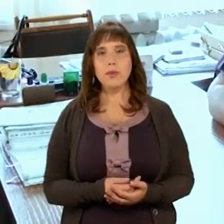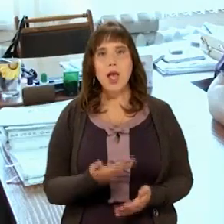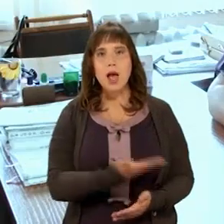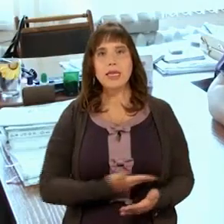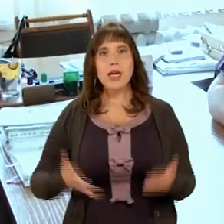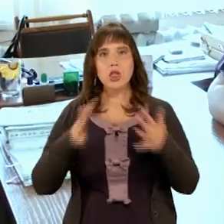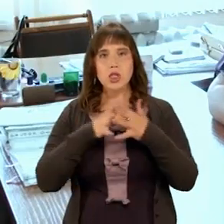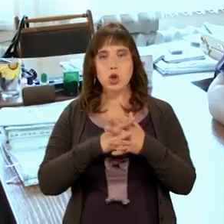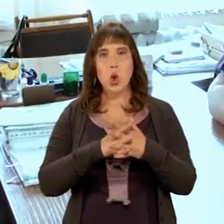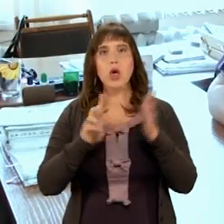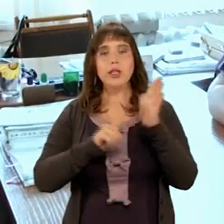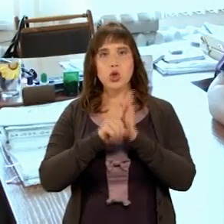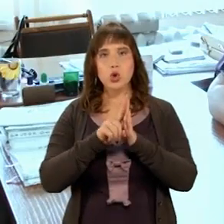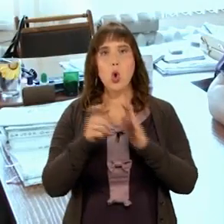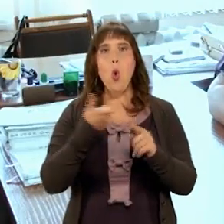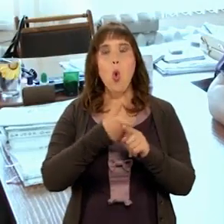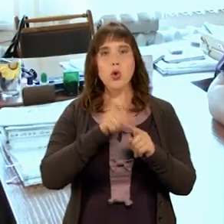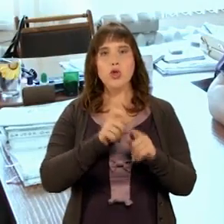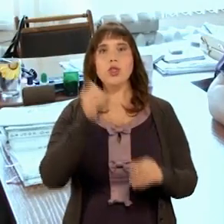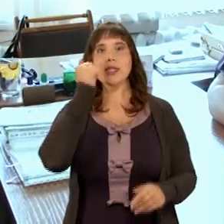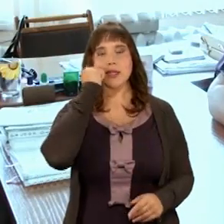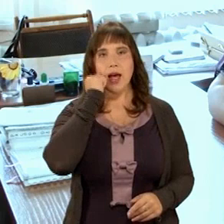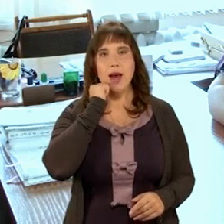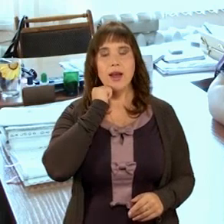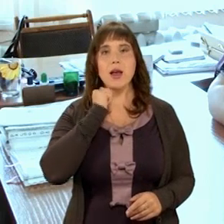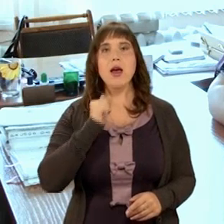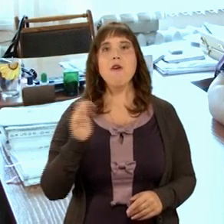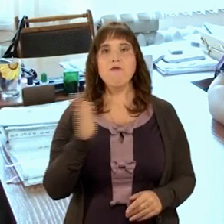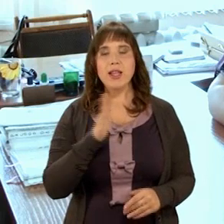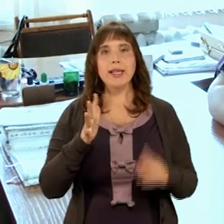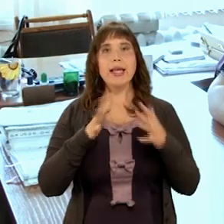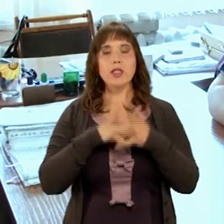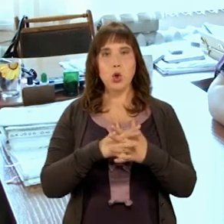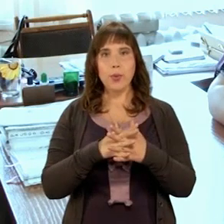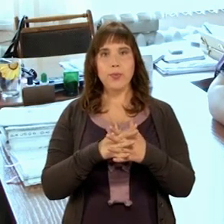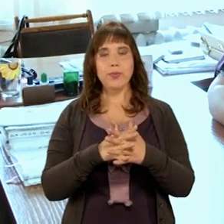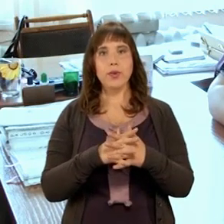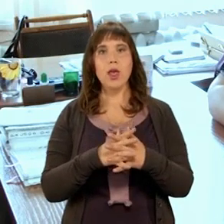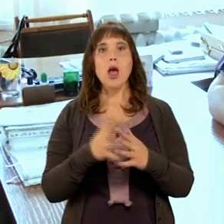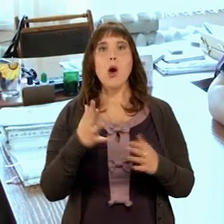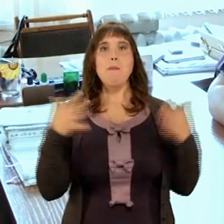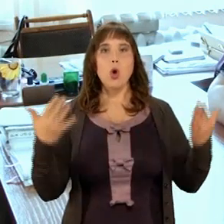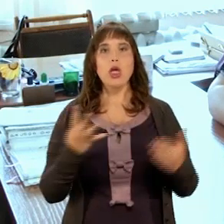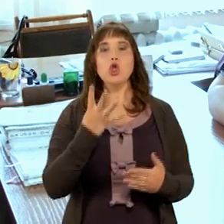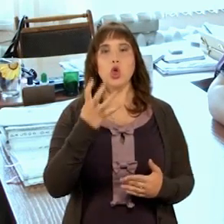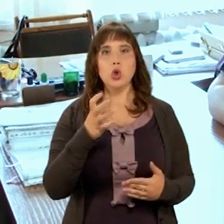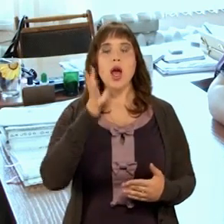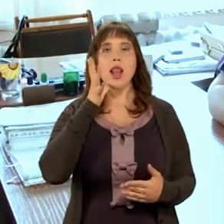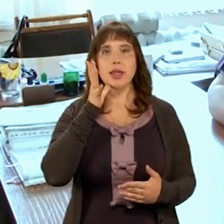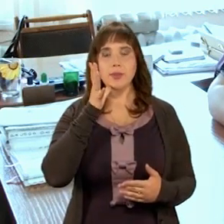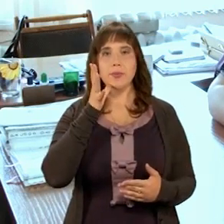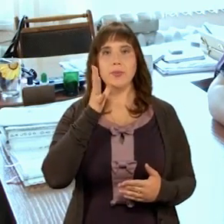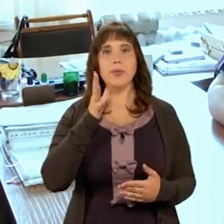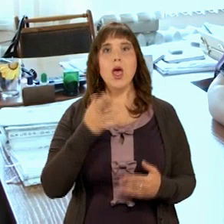Ну, наше село, я начну с того, что оно у нас очень старое, очень древнее, древнее вятское село. Село более 400